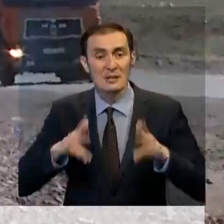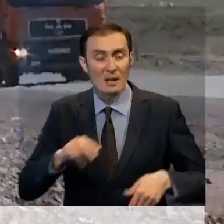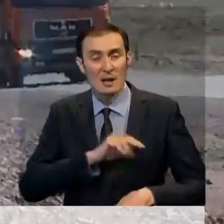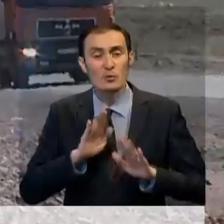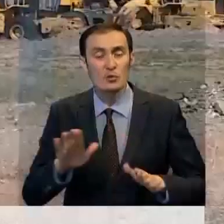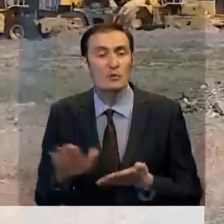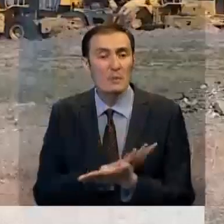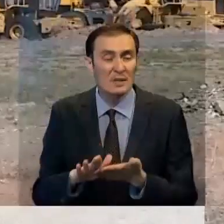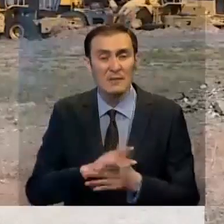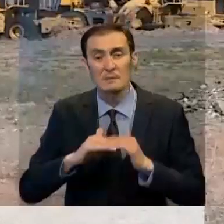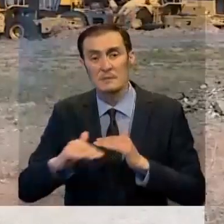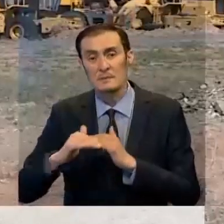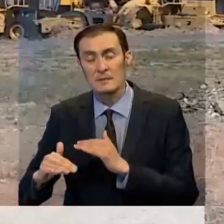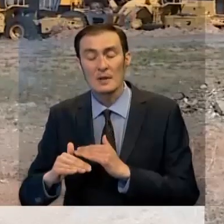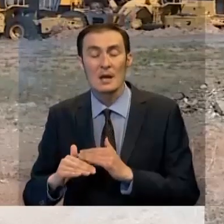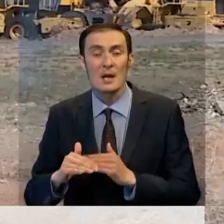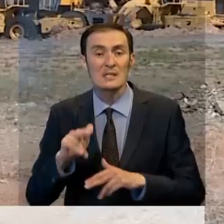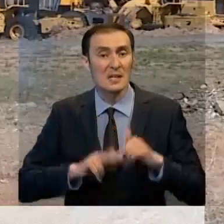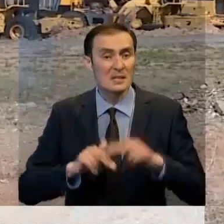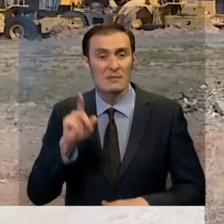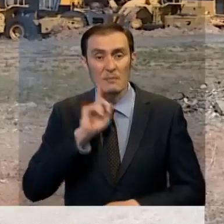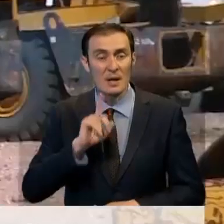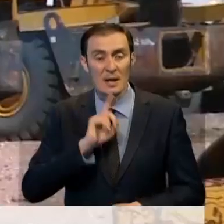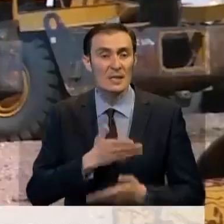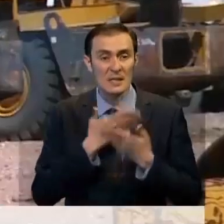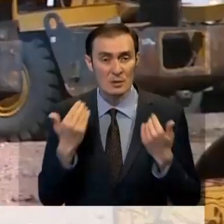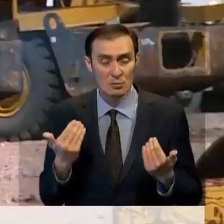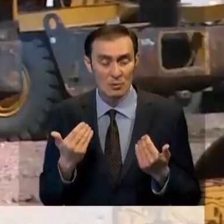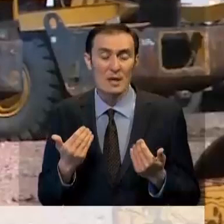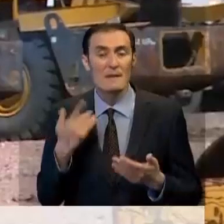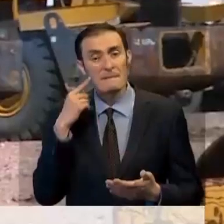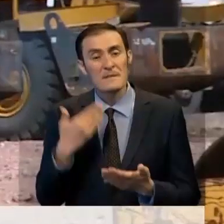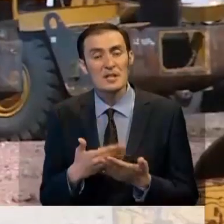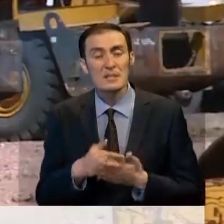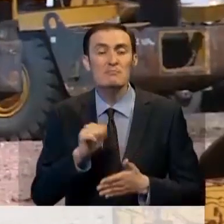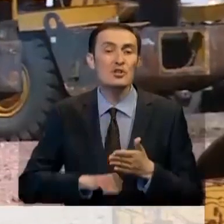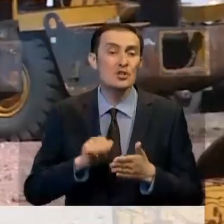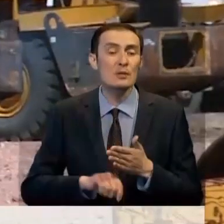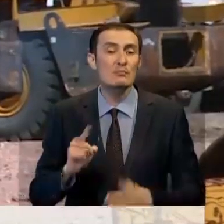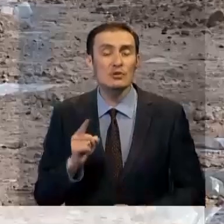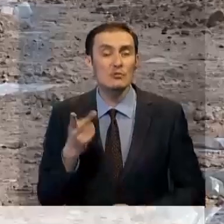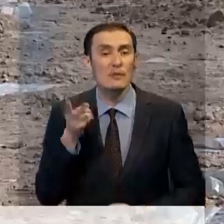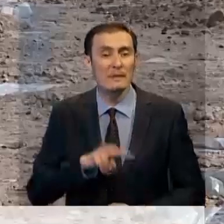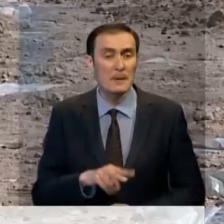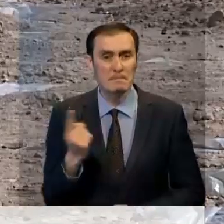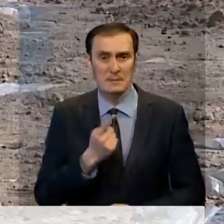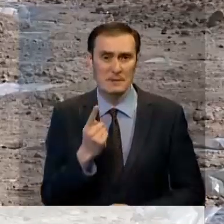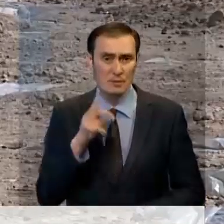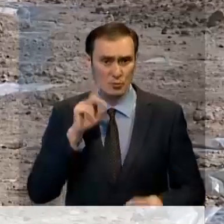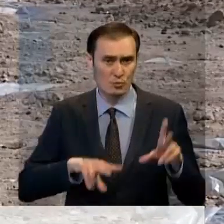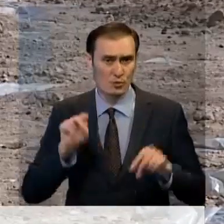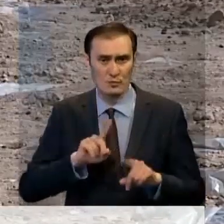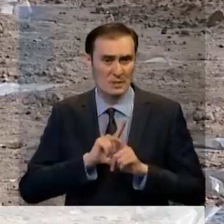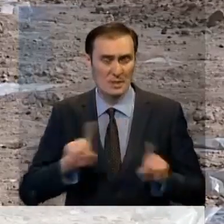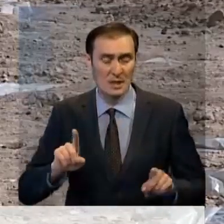лишь подровнять ямы на объездах. Строительство не возобновлено. Версий почему – две. Первое странное, учитывая, что в